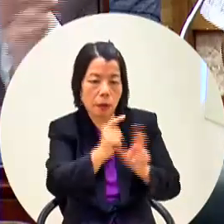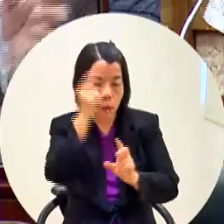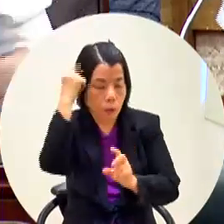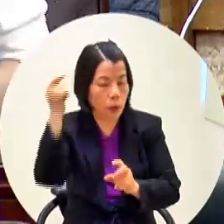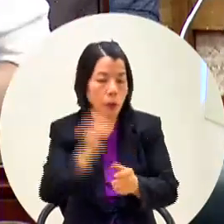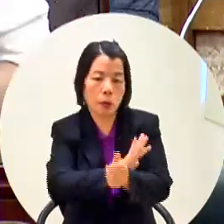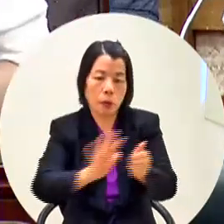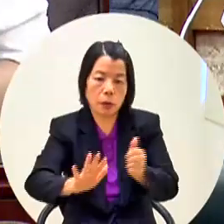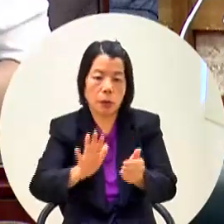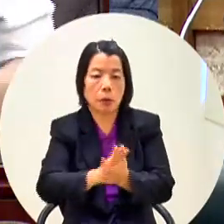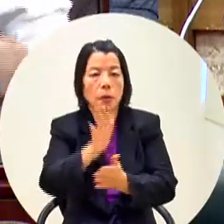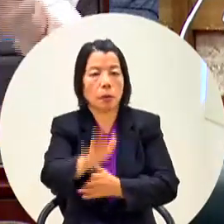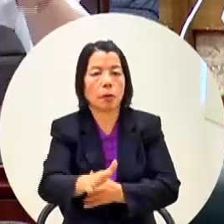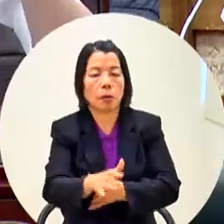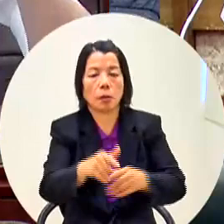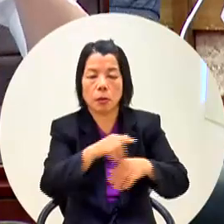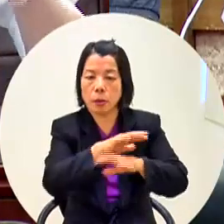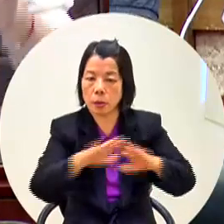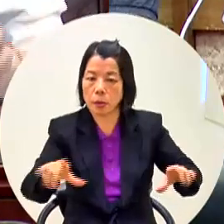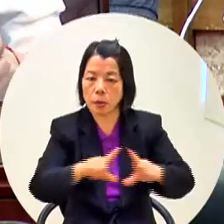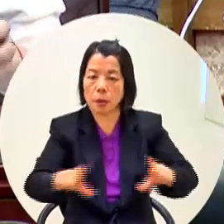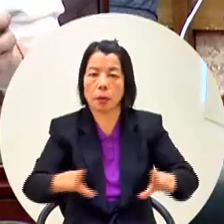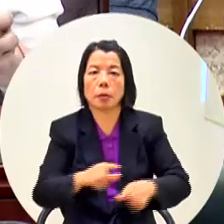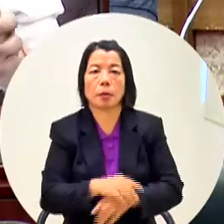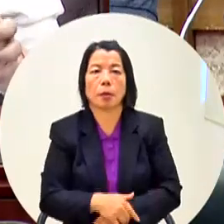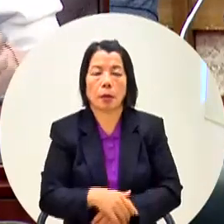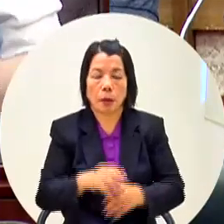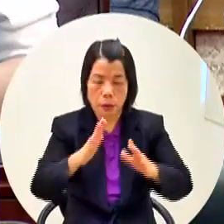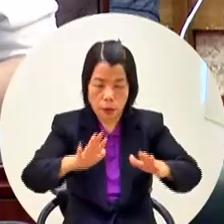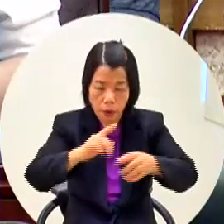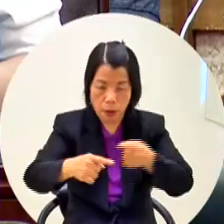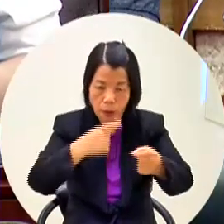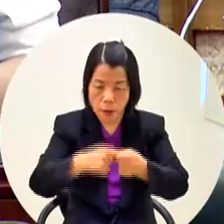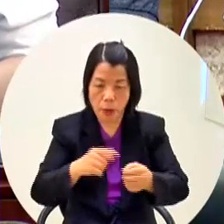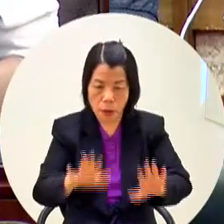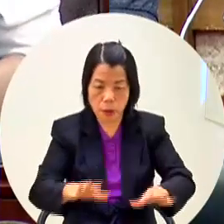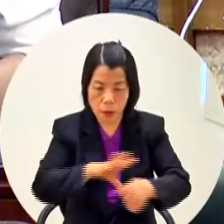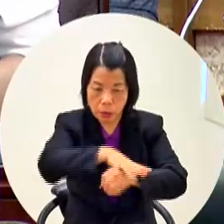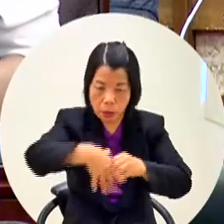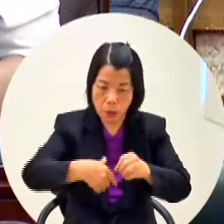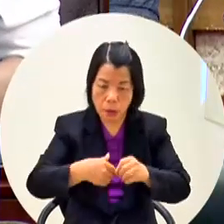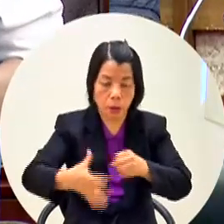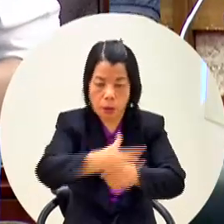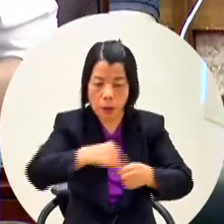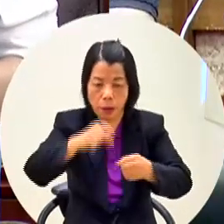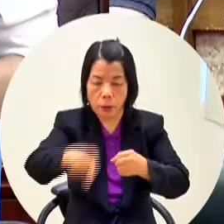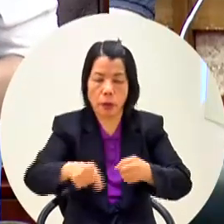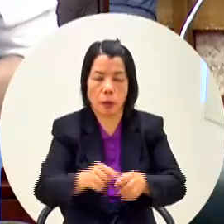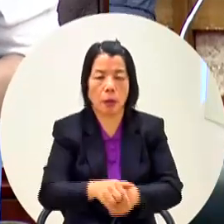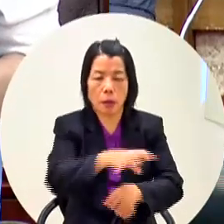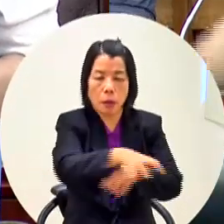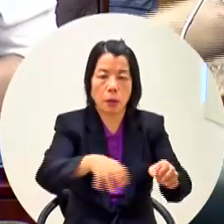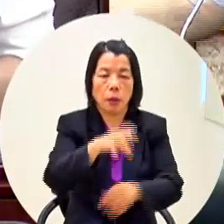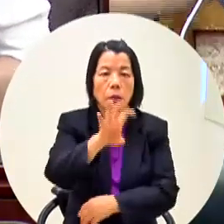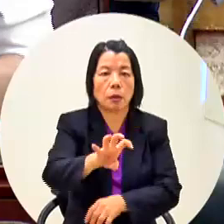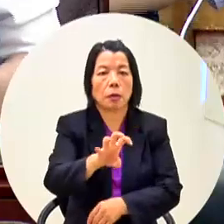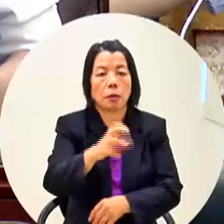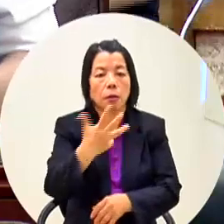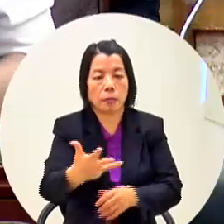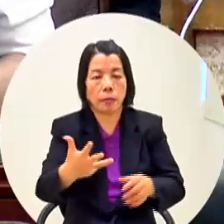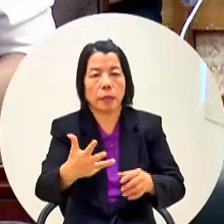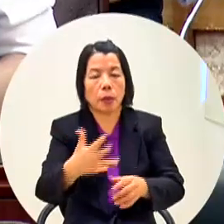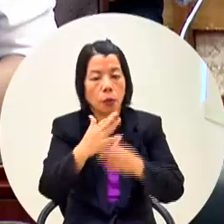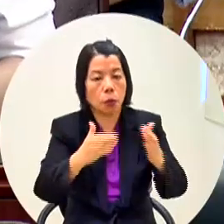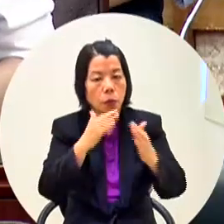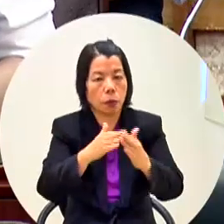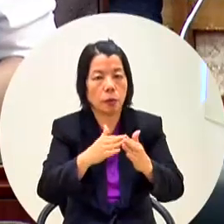响非常的巨大。所以我们未来今年我们是创全台湾最多，我们48所中英文双语学校，我们